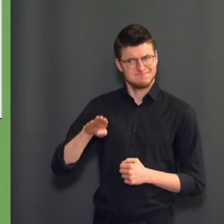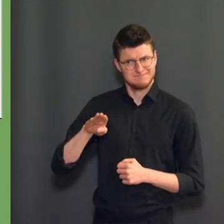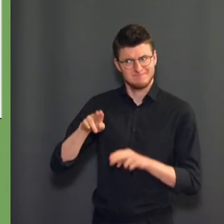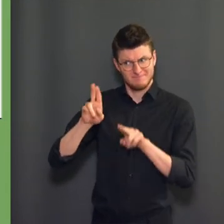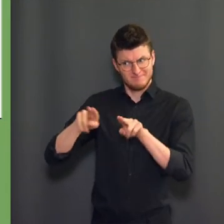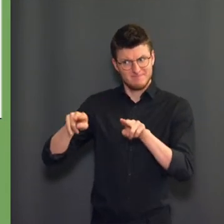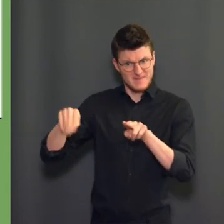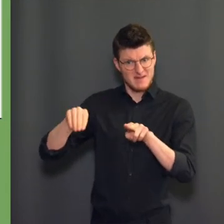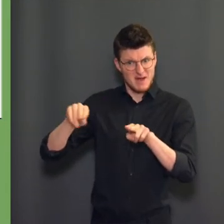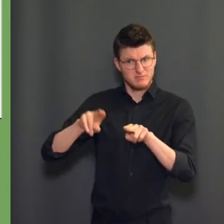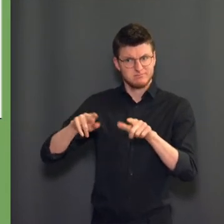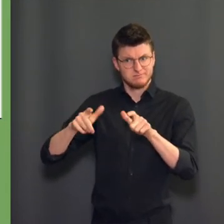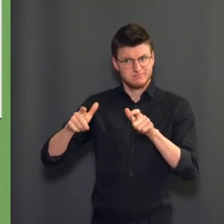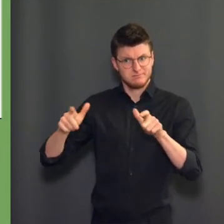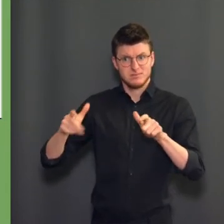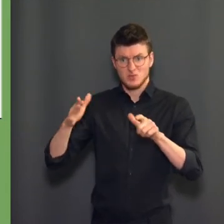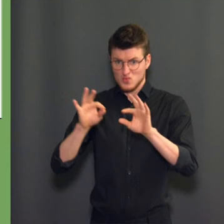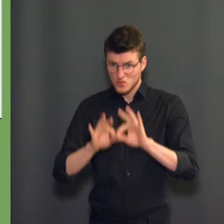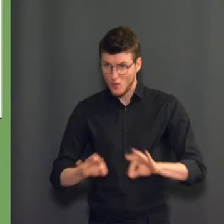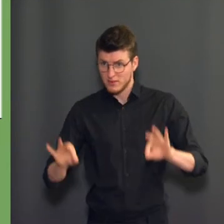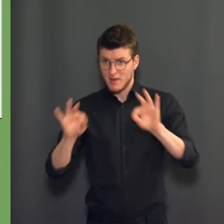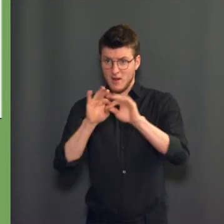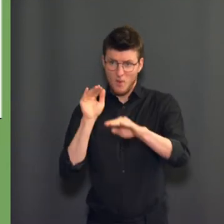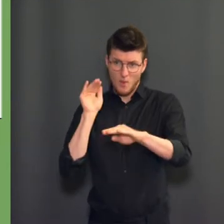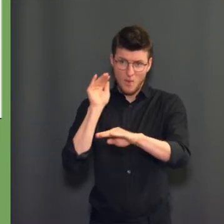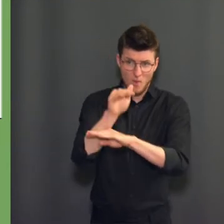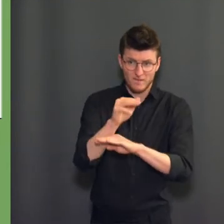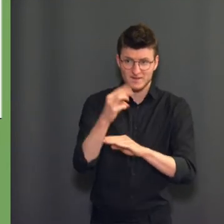3000 patiënten met COVID in de Belgische ziekenhuizen,